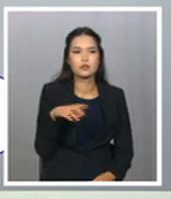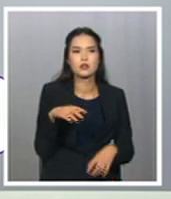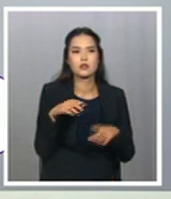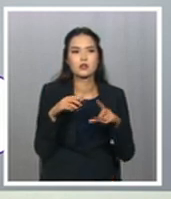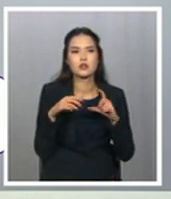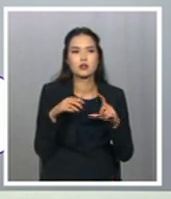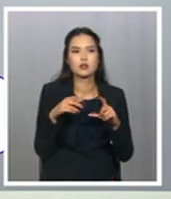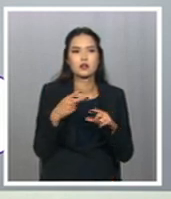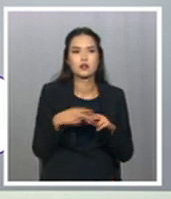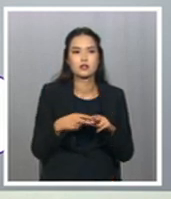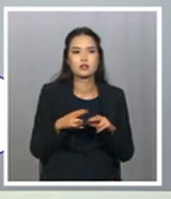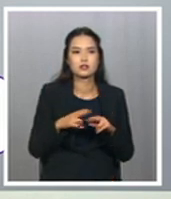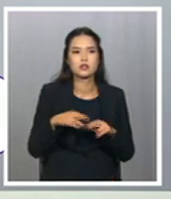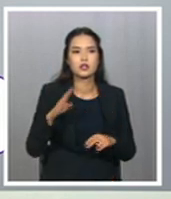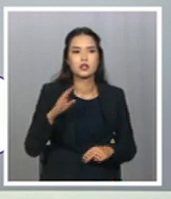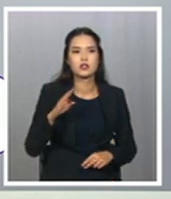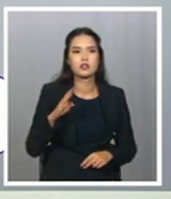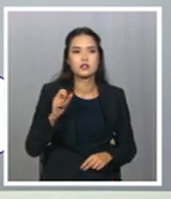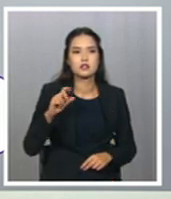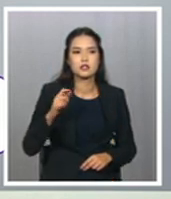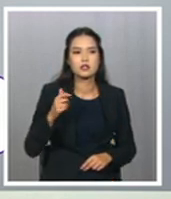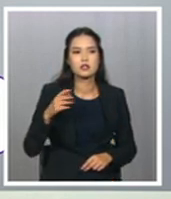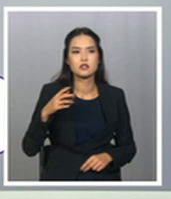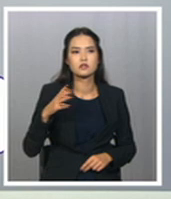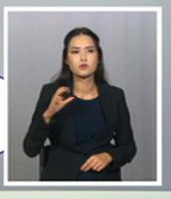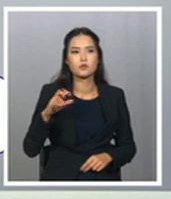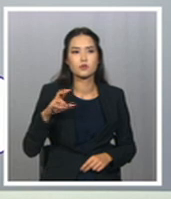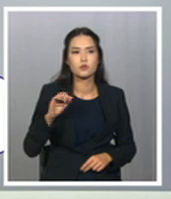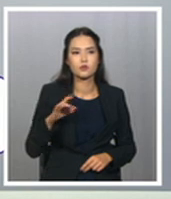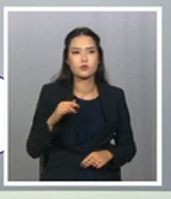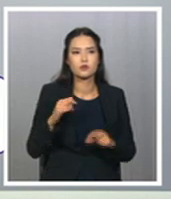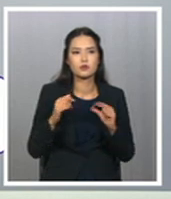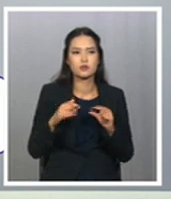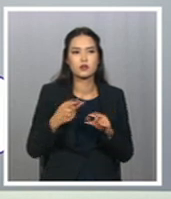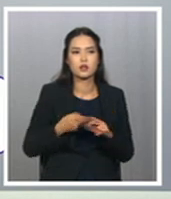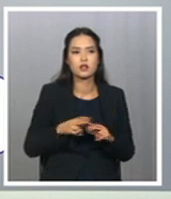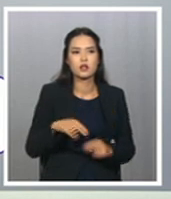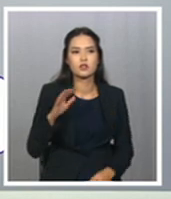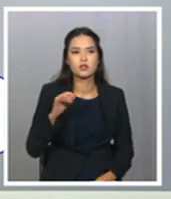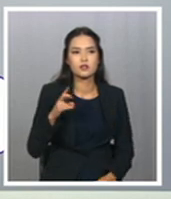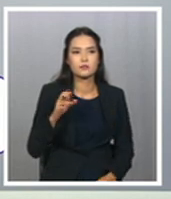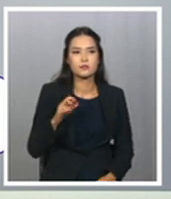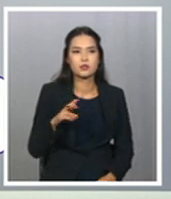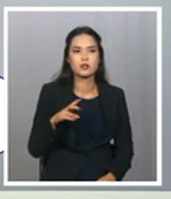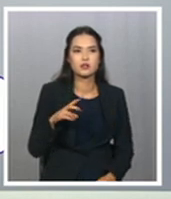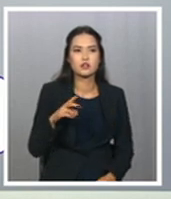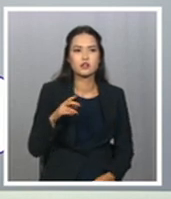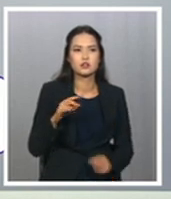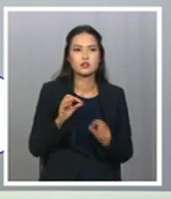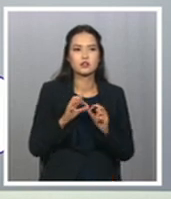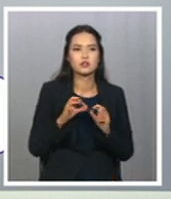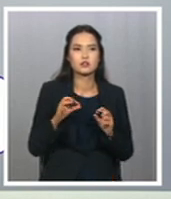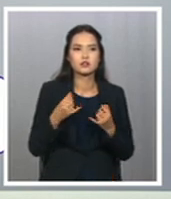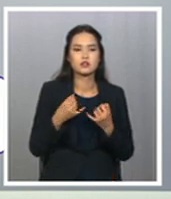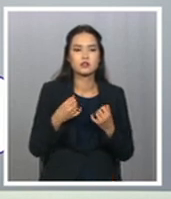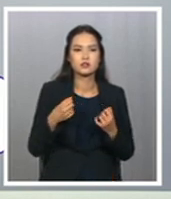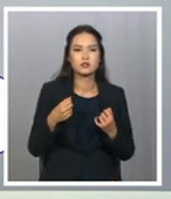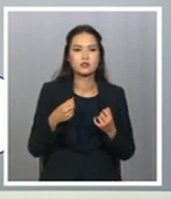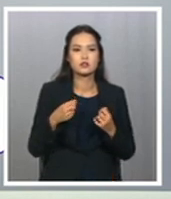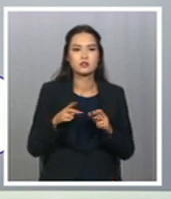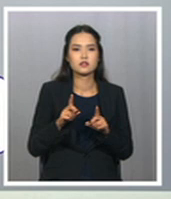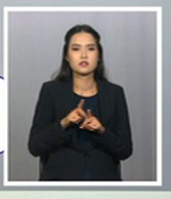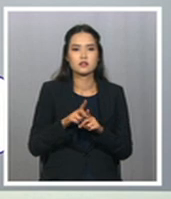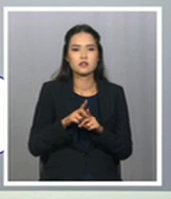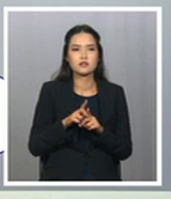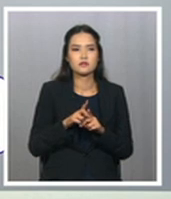оны үлкен әріппен белгілейміз. Ал жібек тәрізді қауырсын, ол рецессивті болғандықтан оны кіші әріппен белгілейміз.